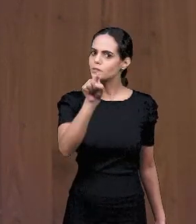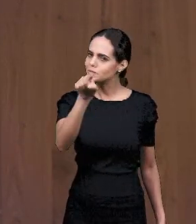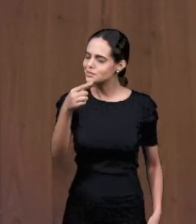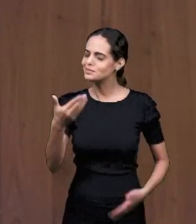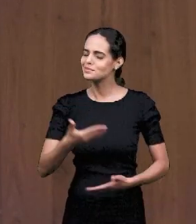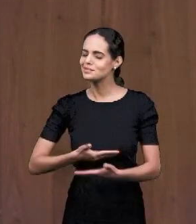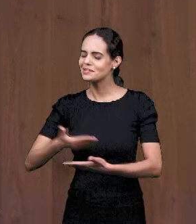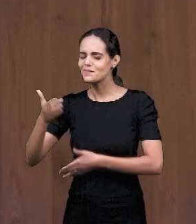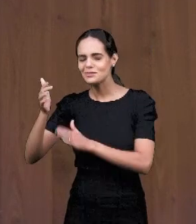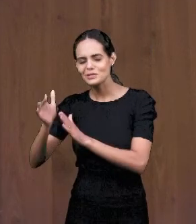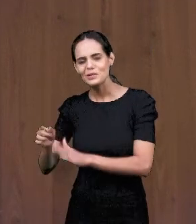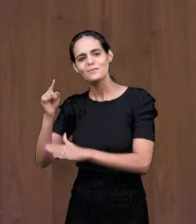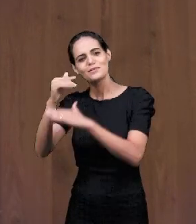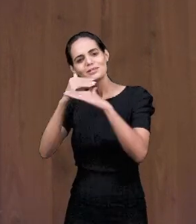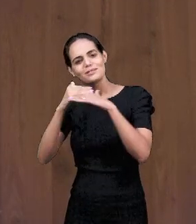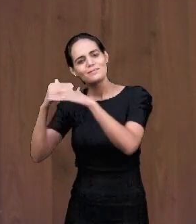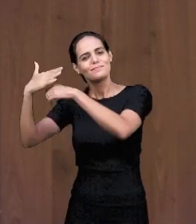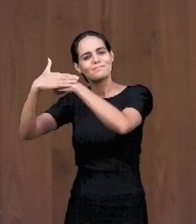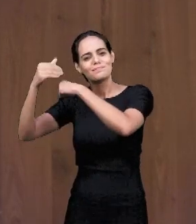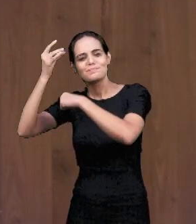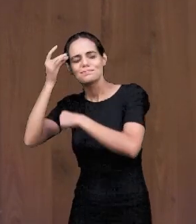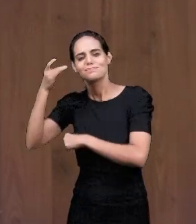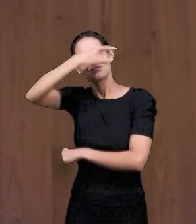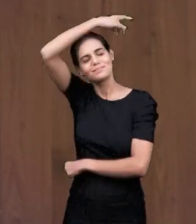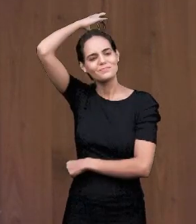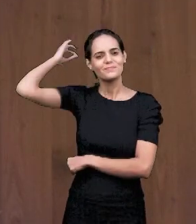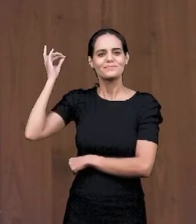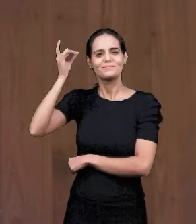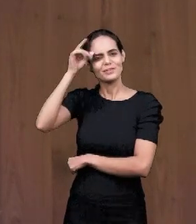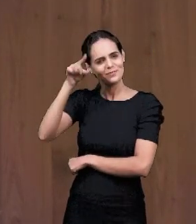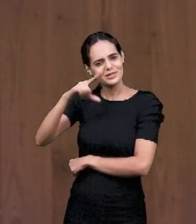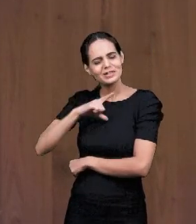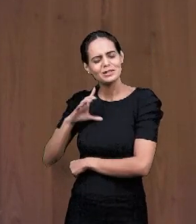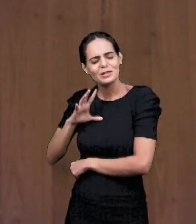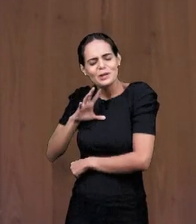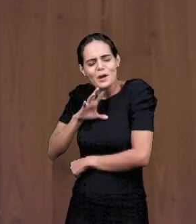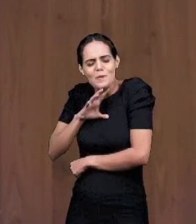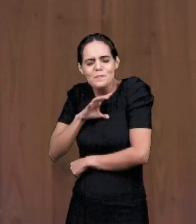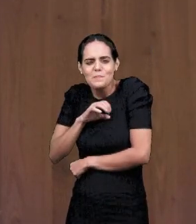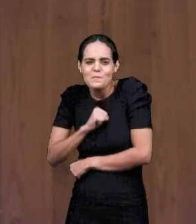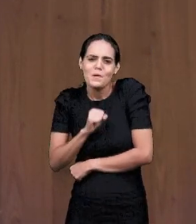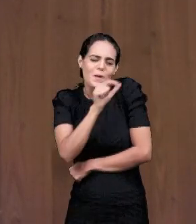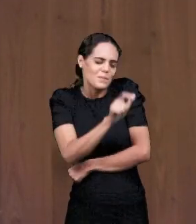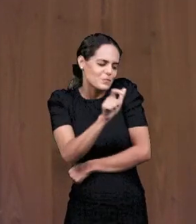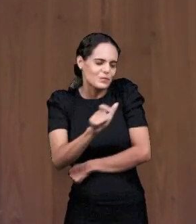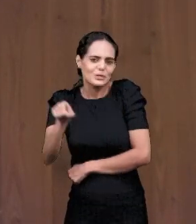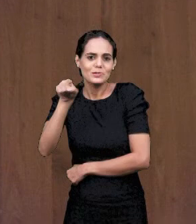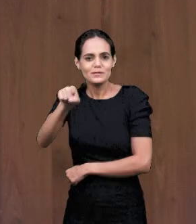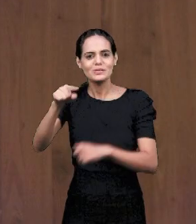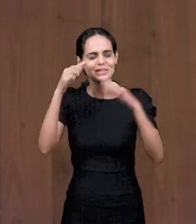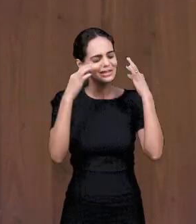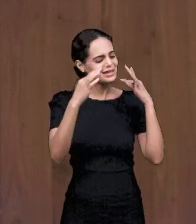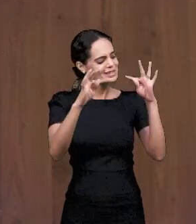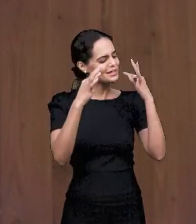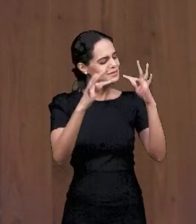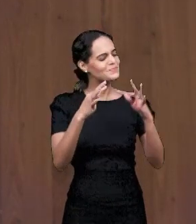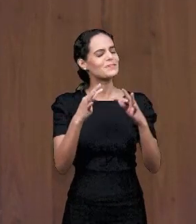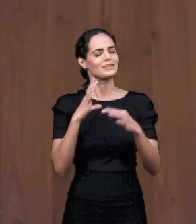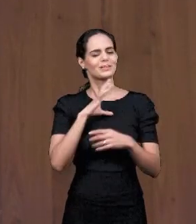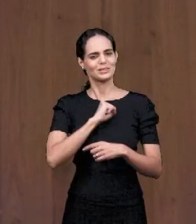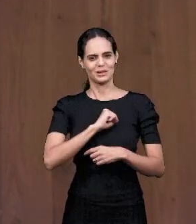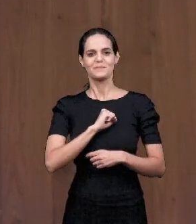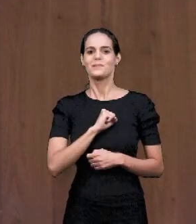crier. Non, tu es un serviteur du Seigneur, tu es contrôlé par le Saint-Esprit. Tu as l'amour envers les gens et tu témoignes de cet